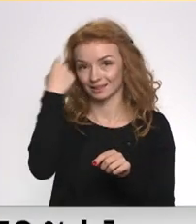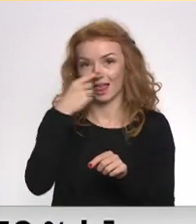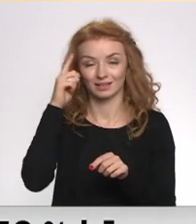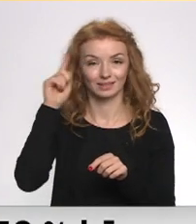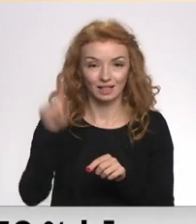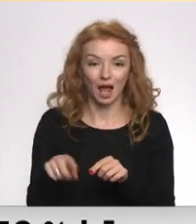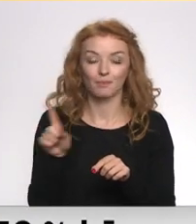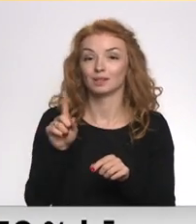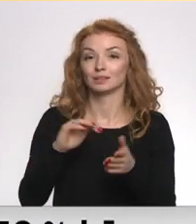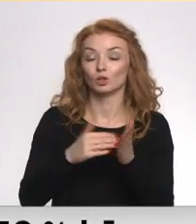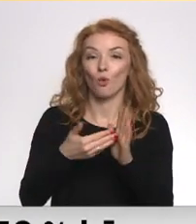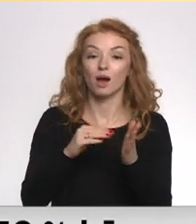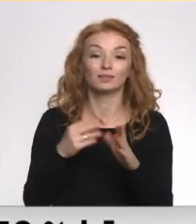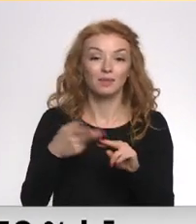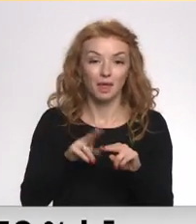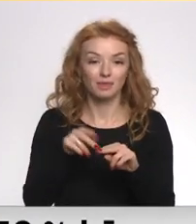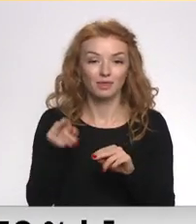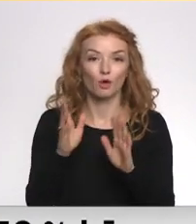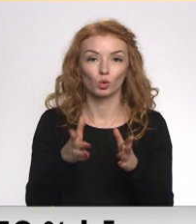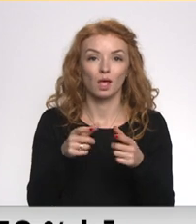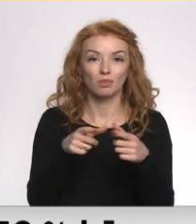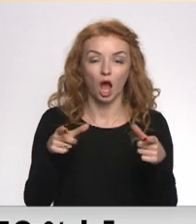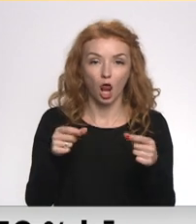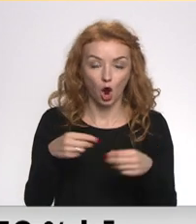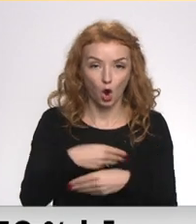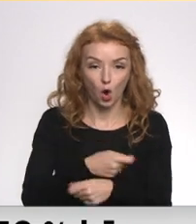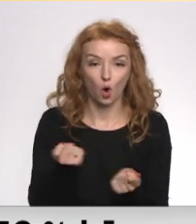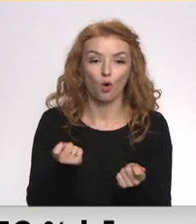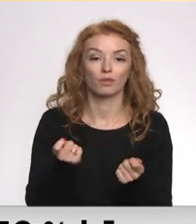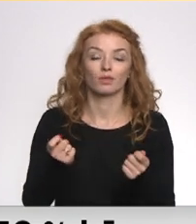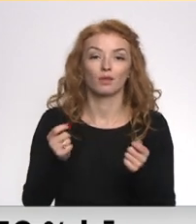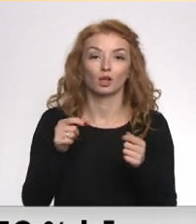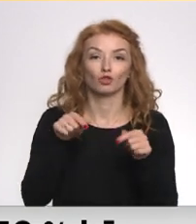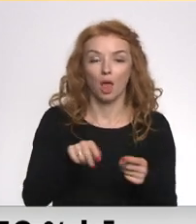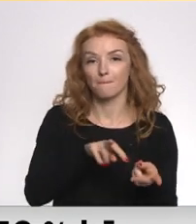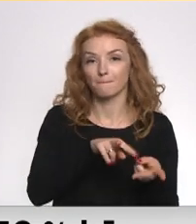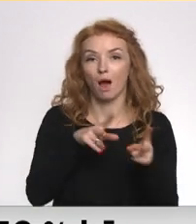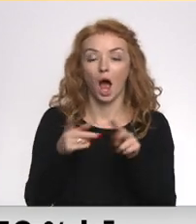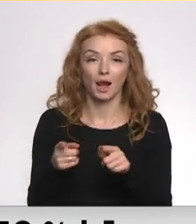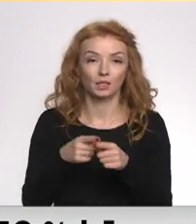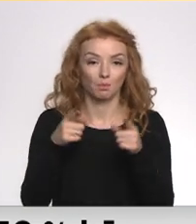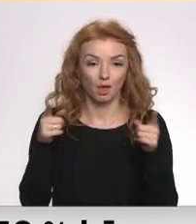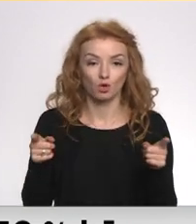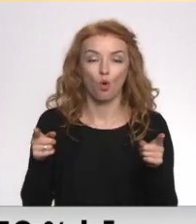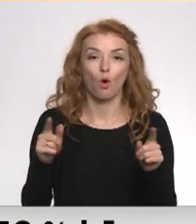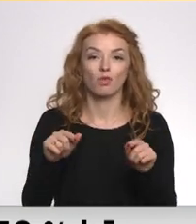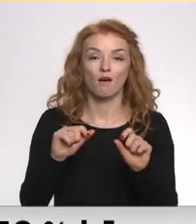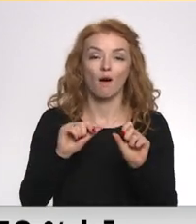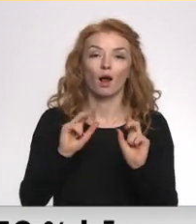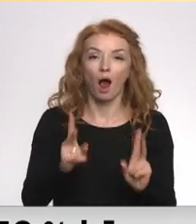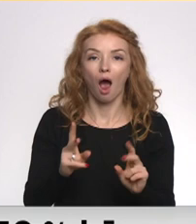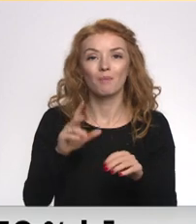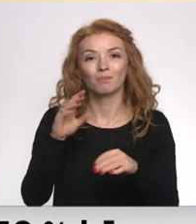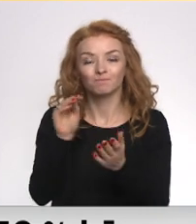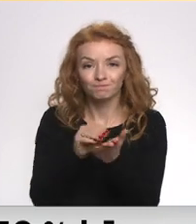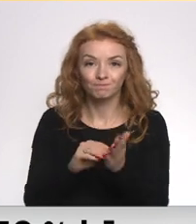ir situācijas, ka tie būs taloniņi, piemēram, jā, šī pārējais periodā tie modeļi būs dažādi,